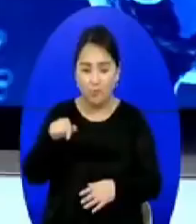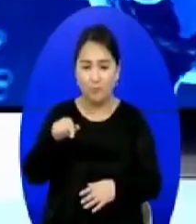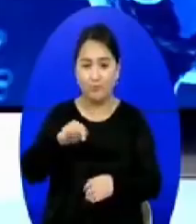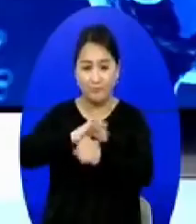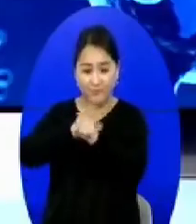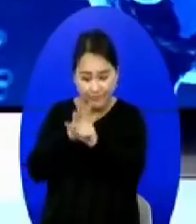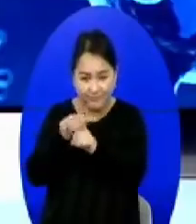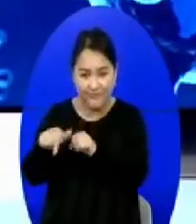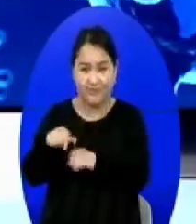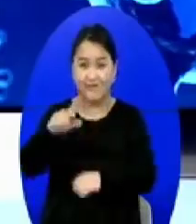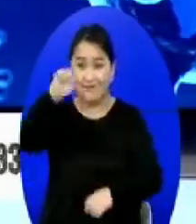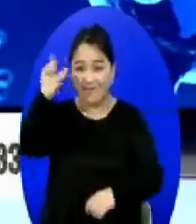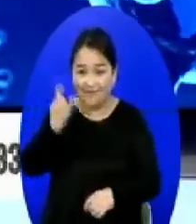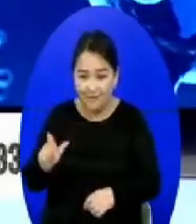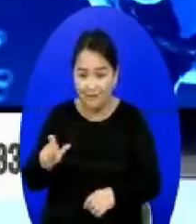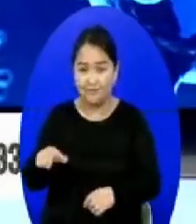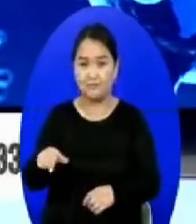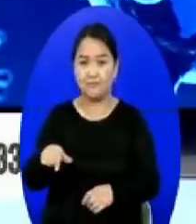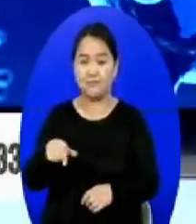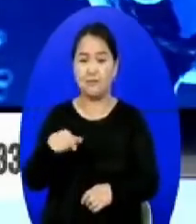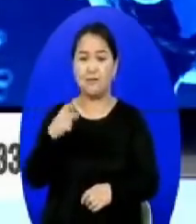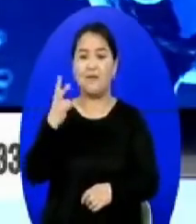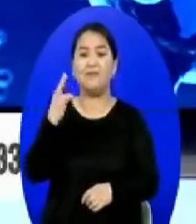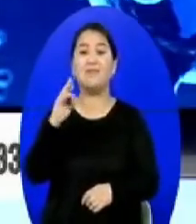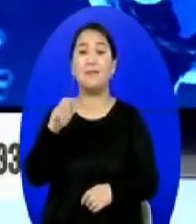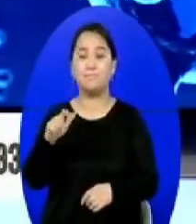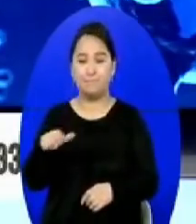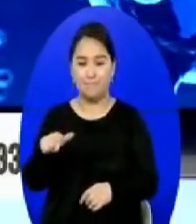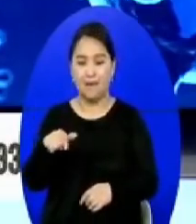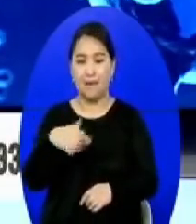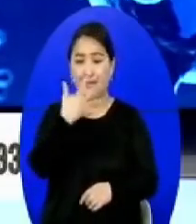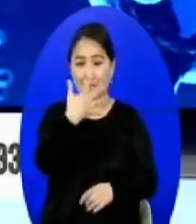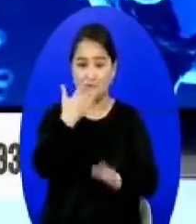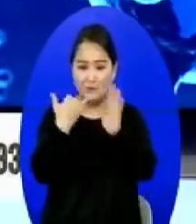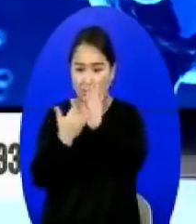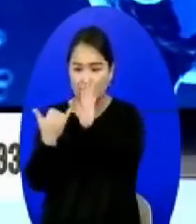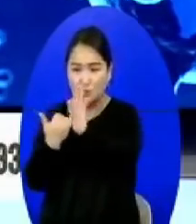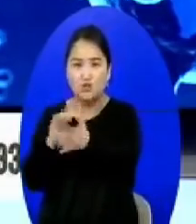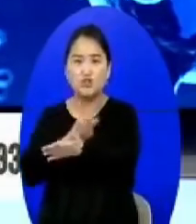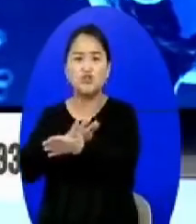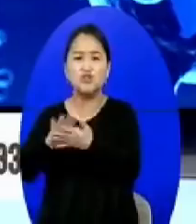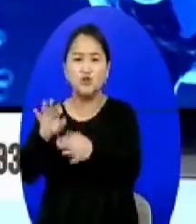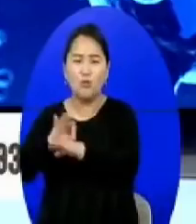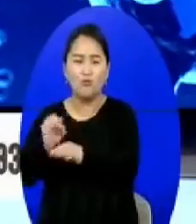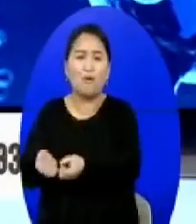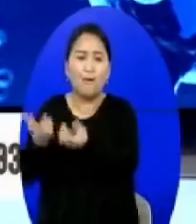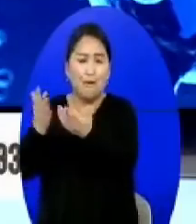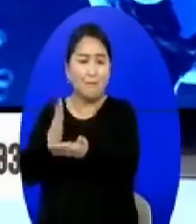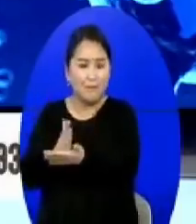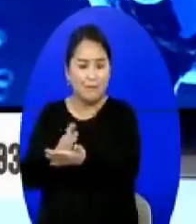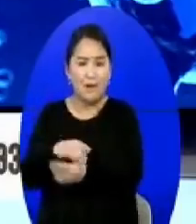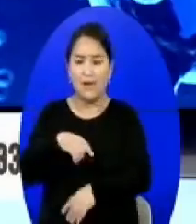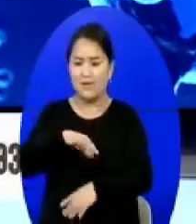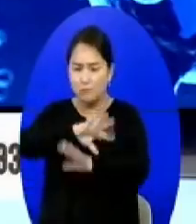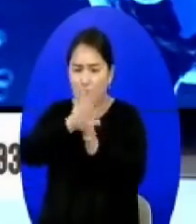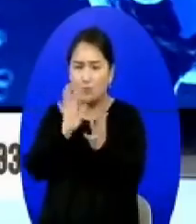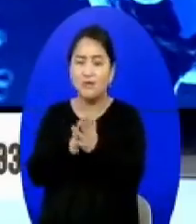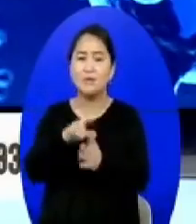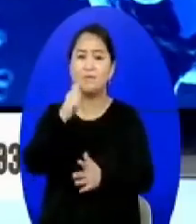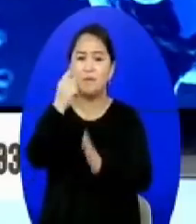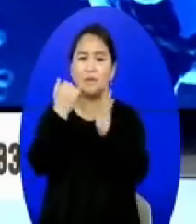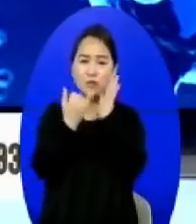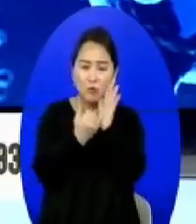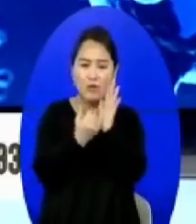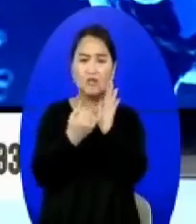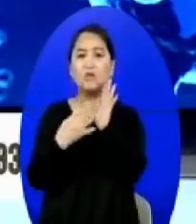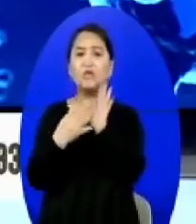байгаа Италид ням гаригдлал гэхэд одоо халдварт 566 тохиолдол шинээр бүртгэгдэж нийтдээ 1694 нас